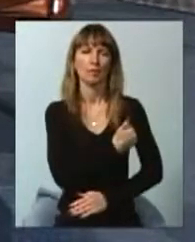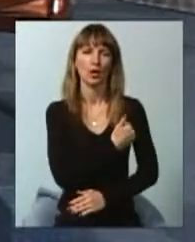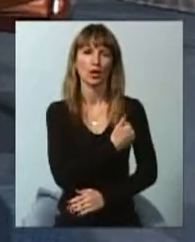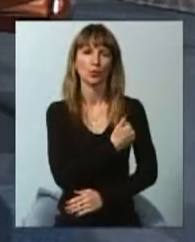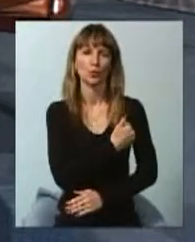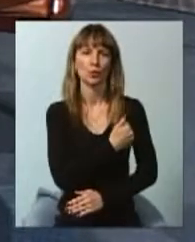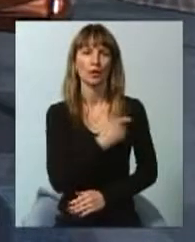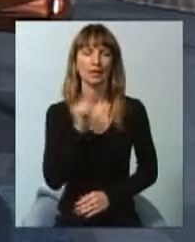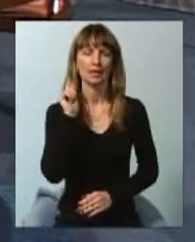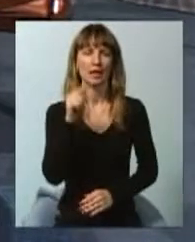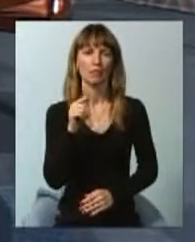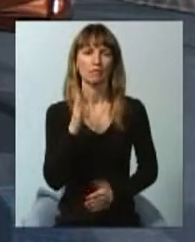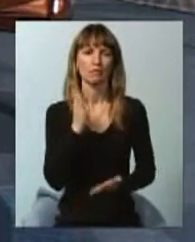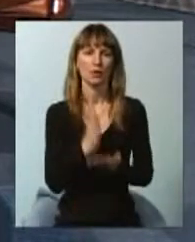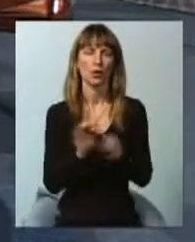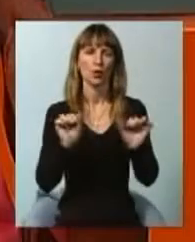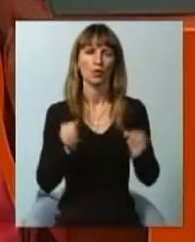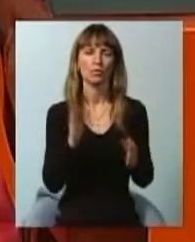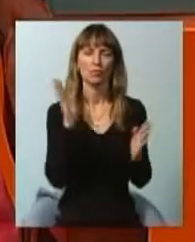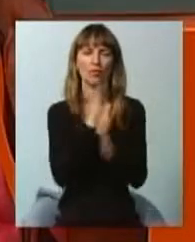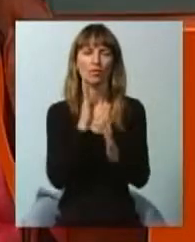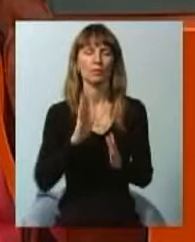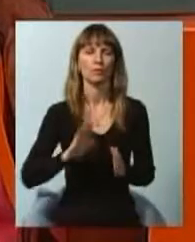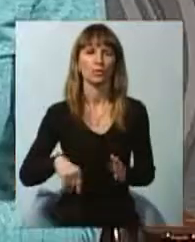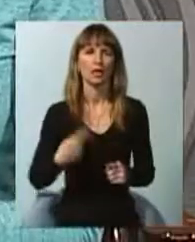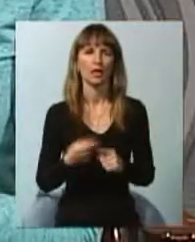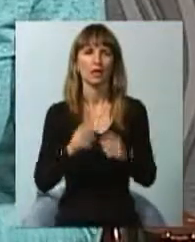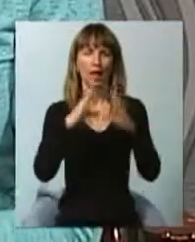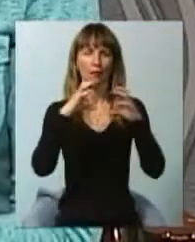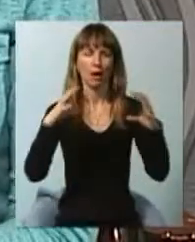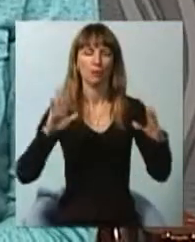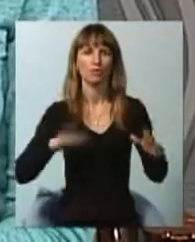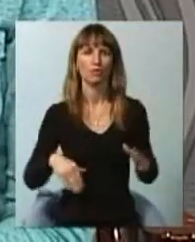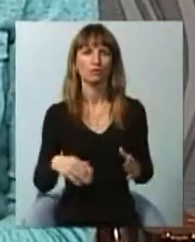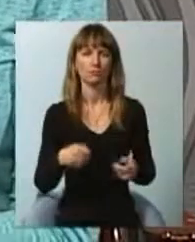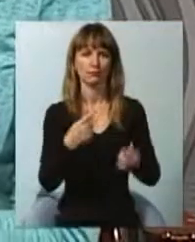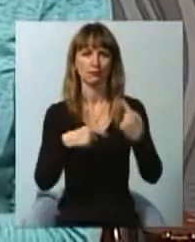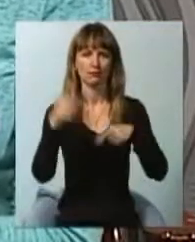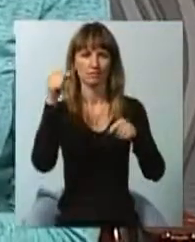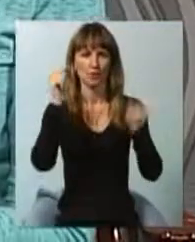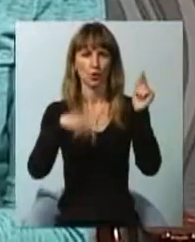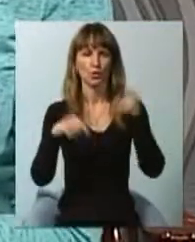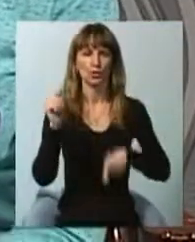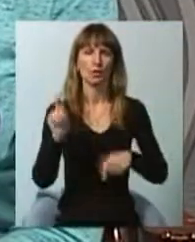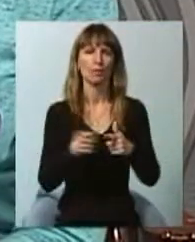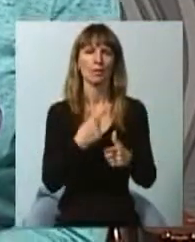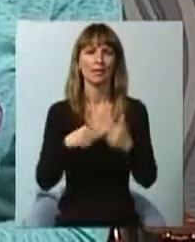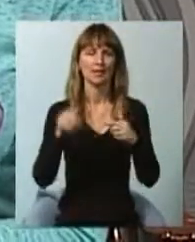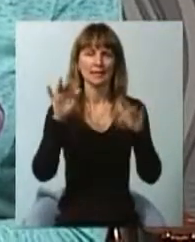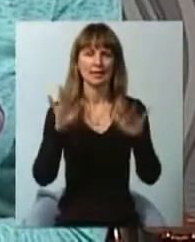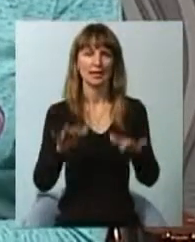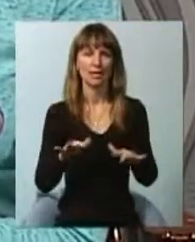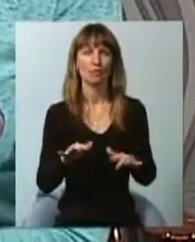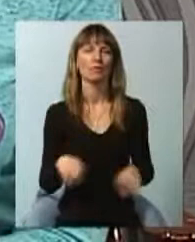там така набуває холодного повітря, потім ця хмара, вона випадає на землю або дощем, або снігом.